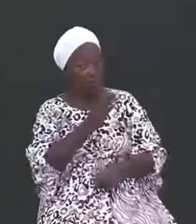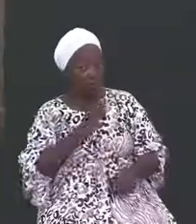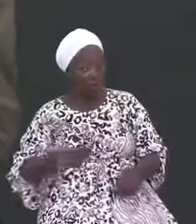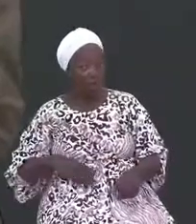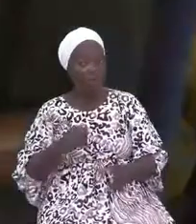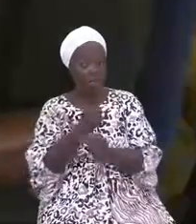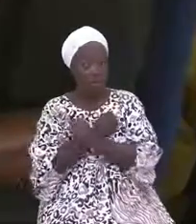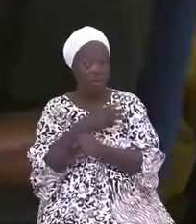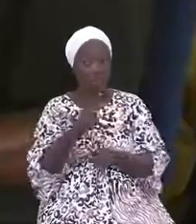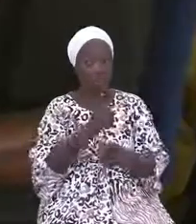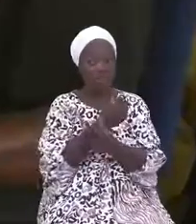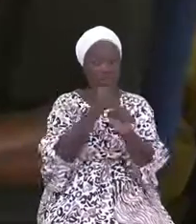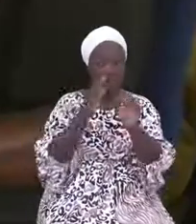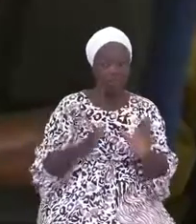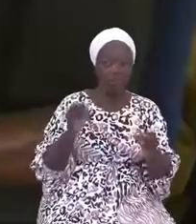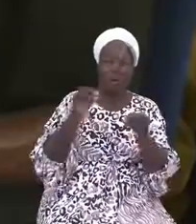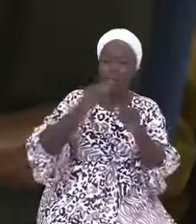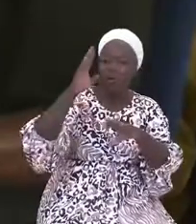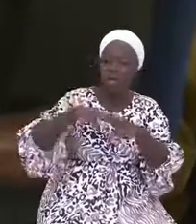le Sauveur, plus que